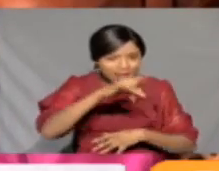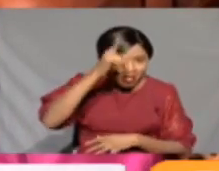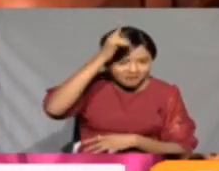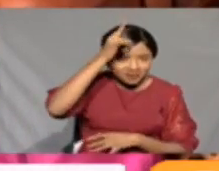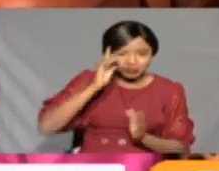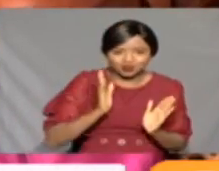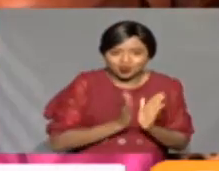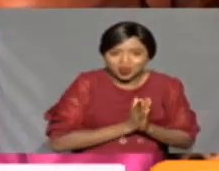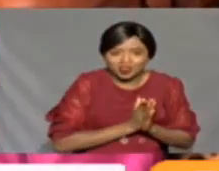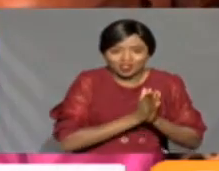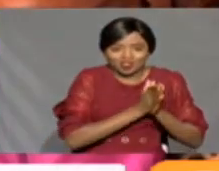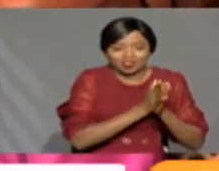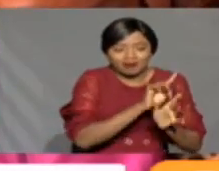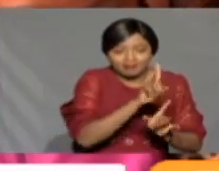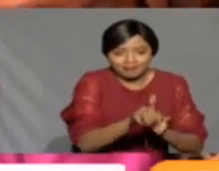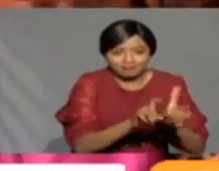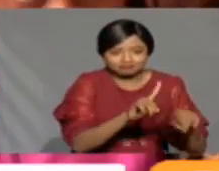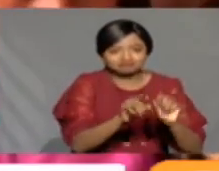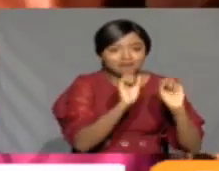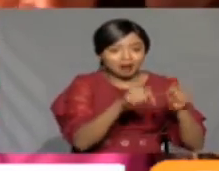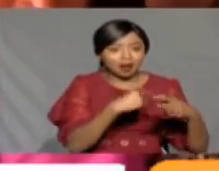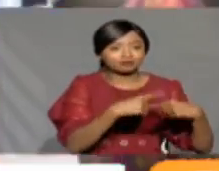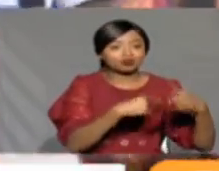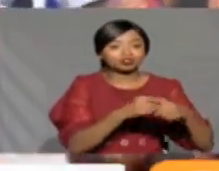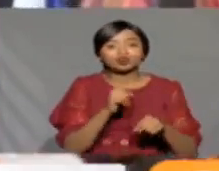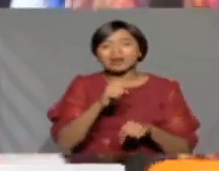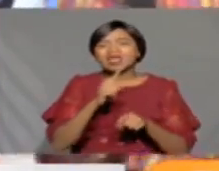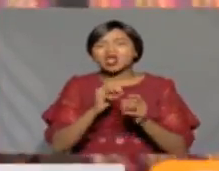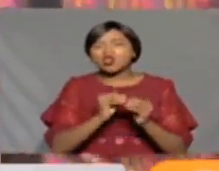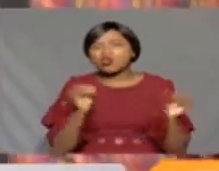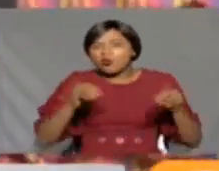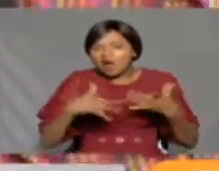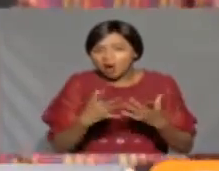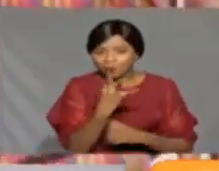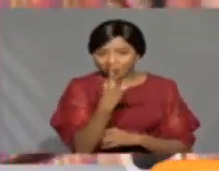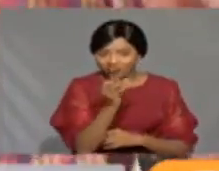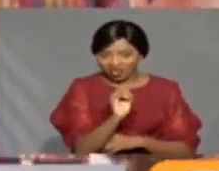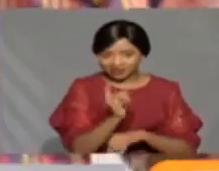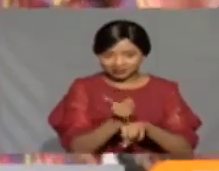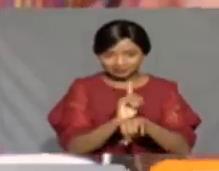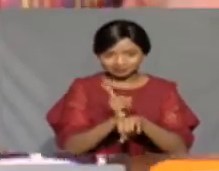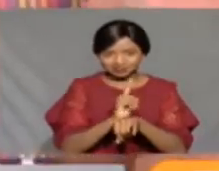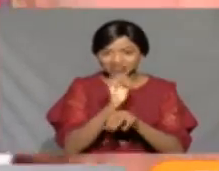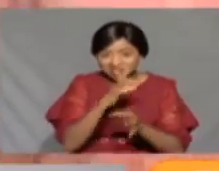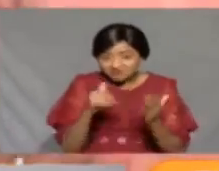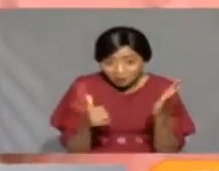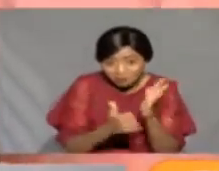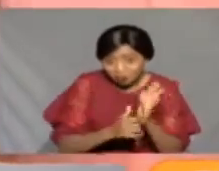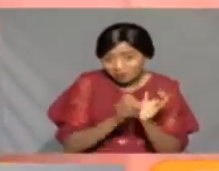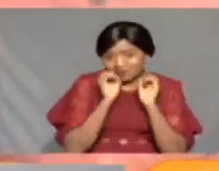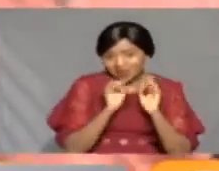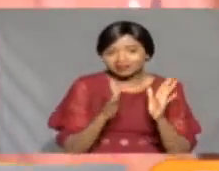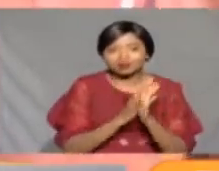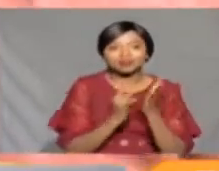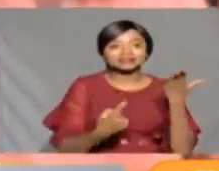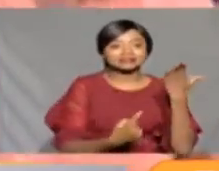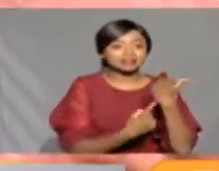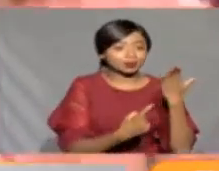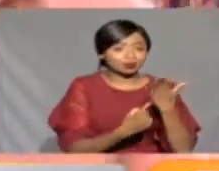ambalo linatarajia kuchukua takribani dakika 30 iwapo hakutakuwa na hitilafu za kimitambo. Watu